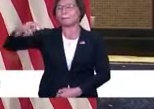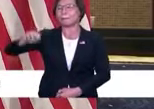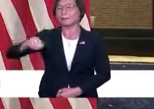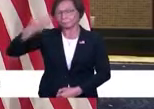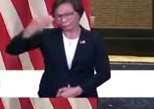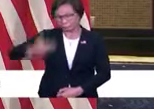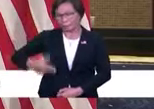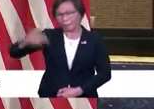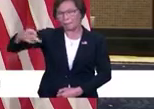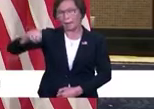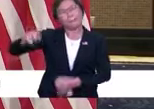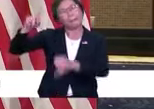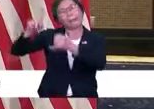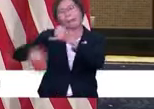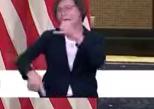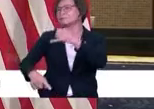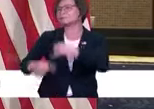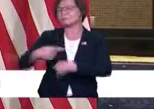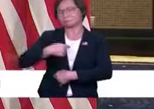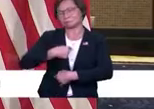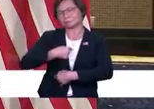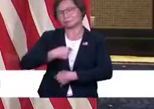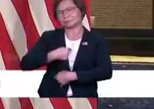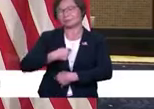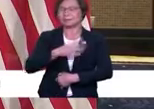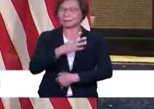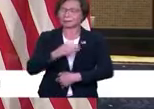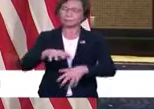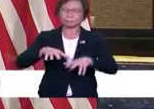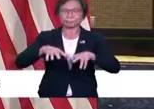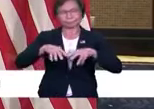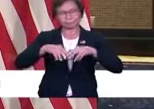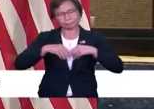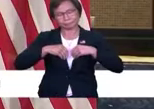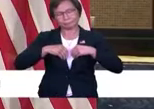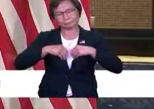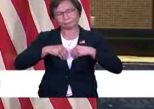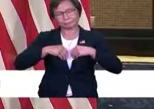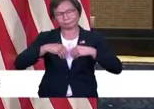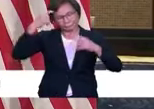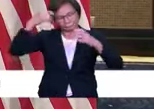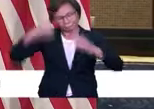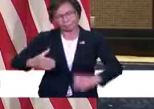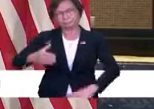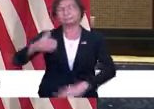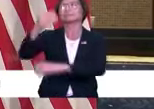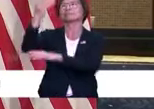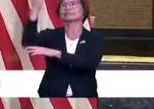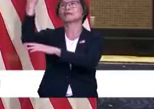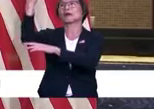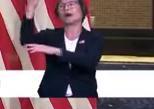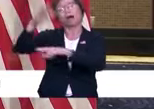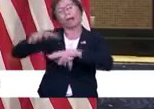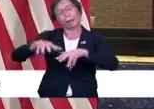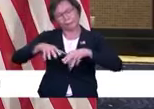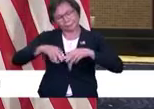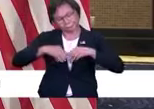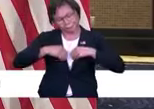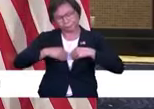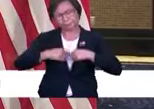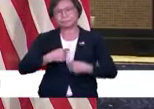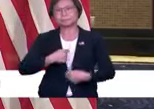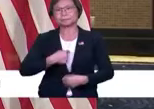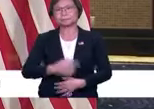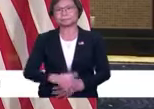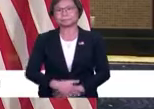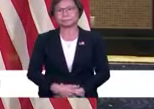penanda menteri dan sayur heboh dengan ketentuan Ilahi ini hai hai